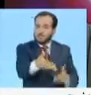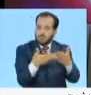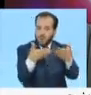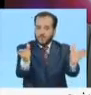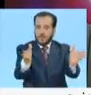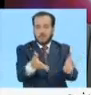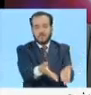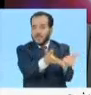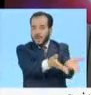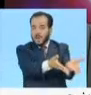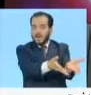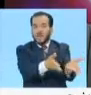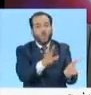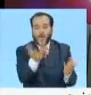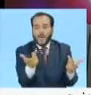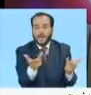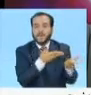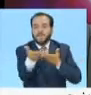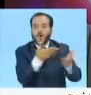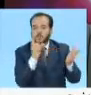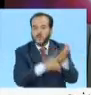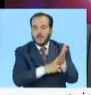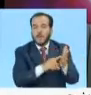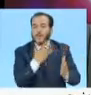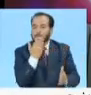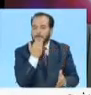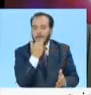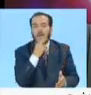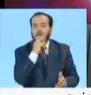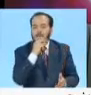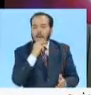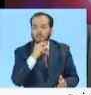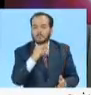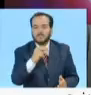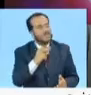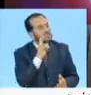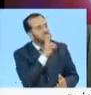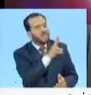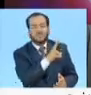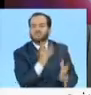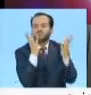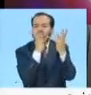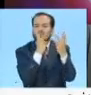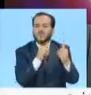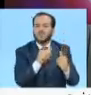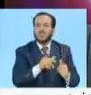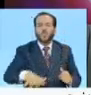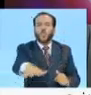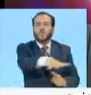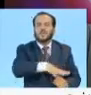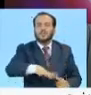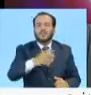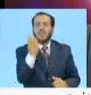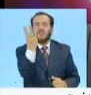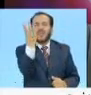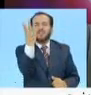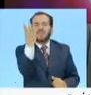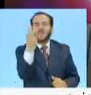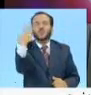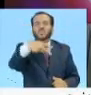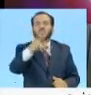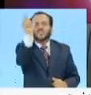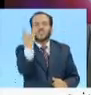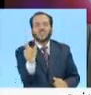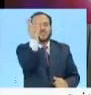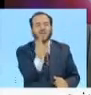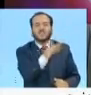إلى الحوار، ولكن أين هو الحوار الجاد؟ ما يتحدث عنه عن حوار التوافق الوطني عندما دعيت 320